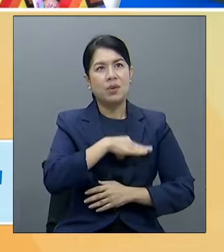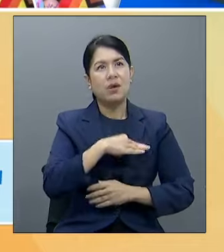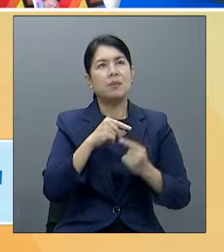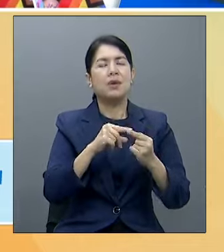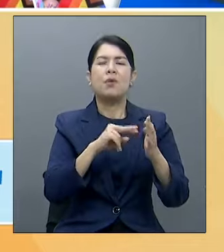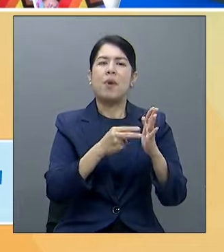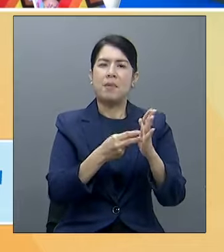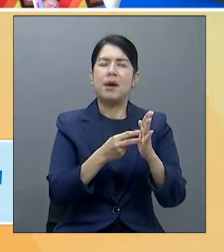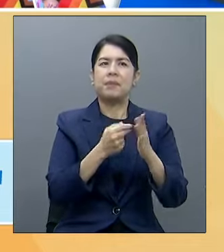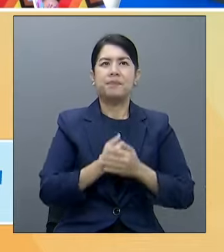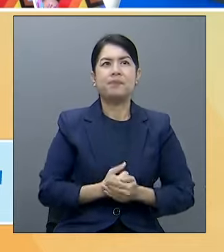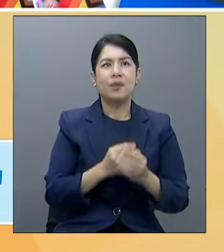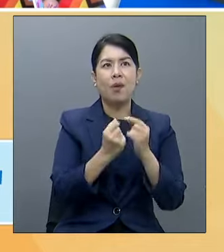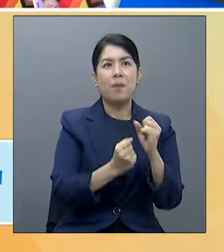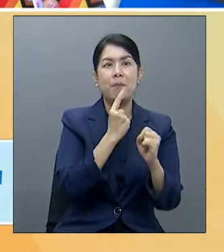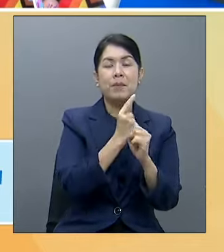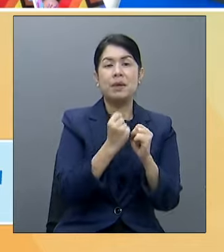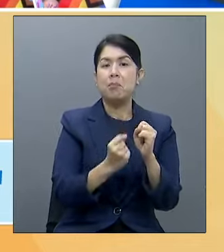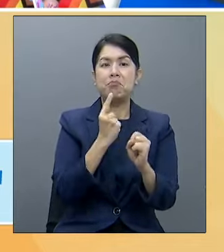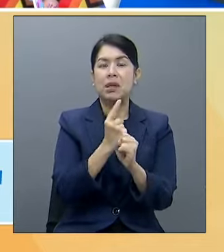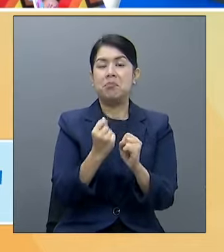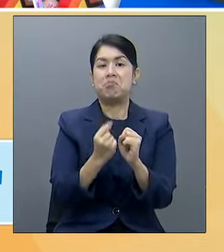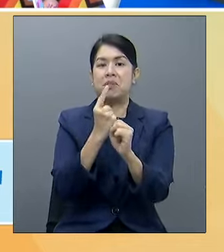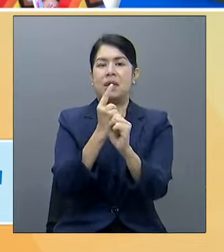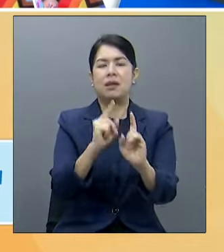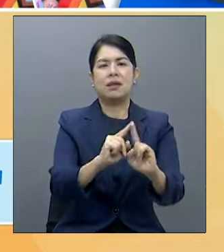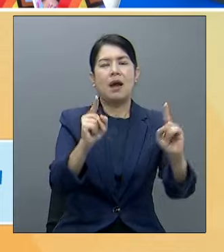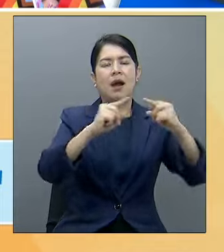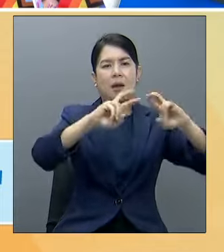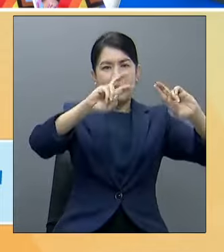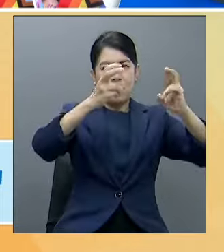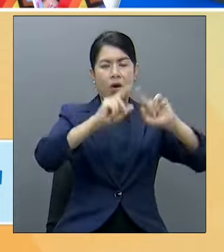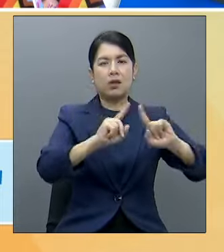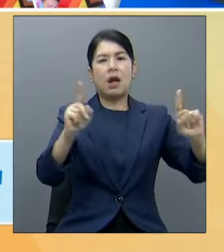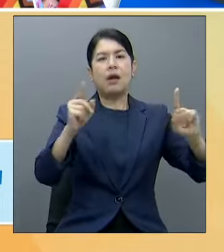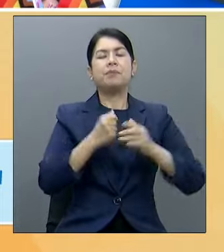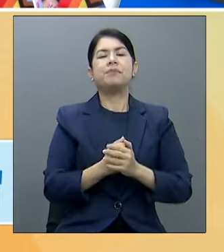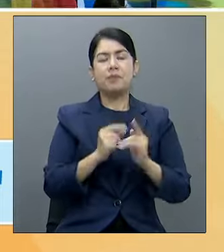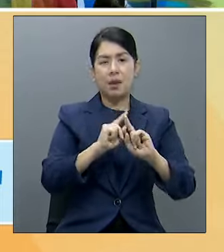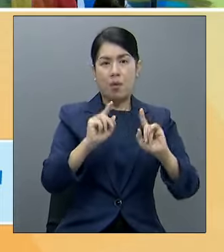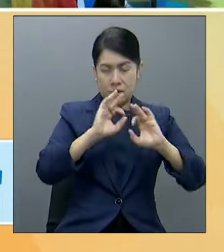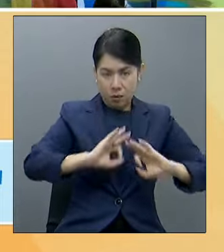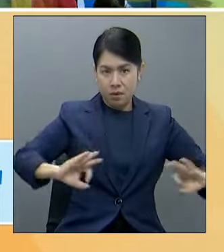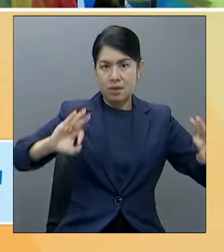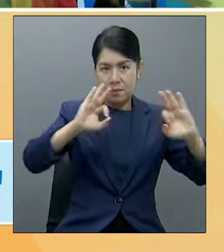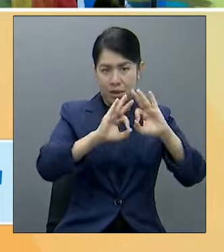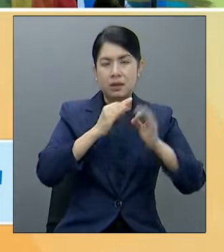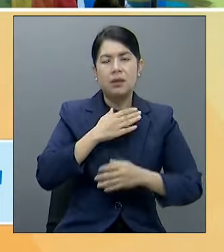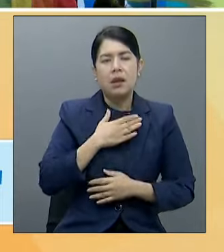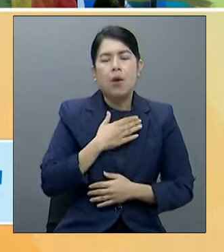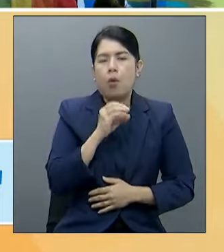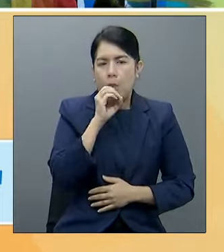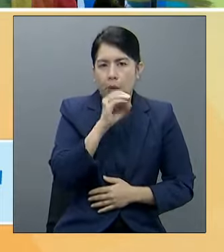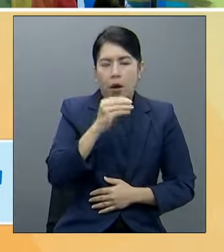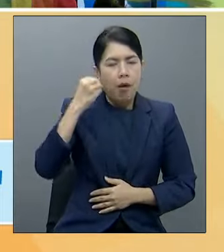ราะฉะนั้นอย่างที่บอกไปว่าแต่ละปีเนี่ยคอนเซปต์ไม่เหมือนกันปีนี้เราก็เป็นคอนเซปต์ที่ต่างกันแต่ว่าหนึ่งสิ่งที่เราย้ำมาตลอ